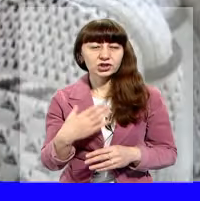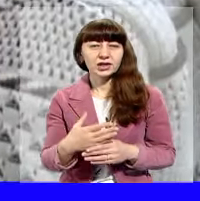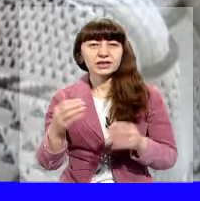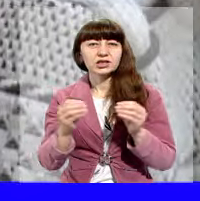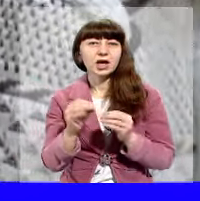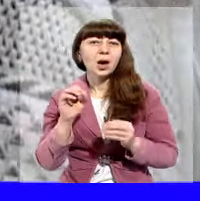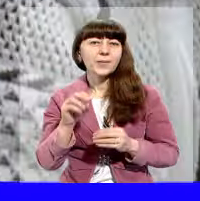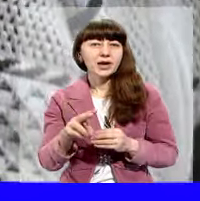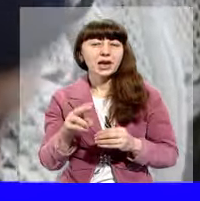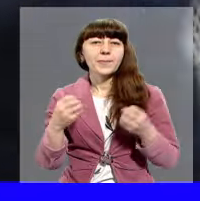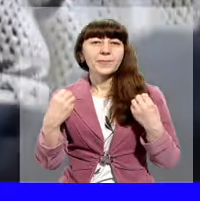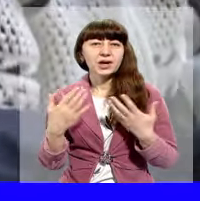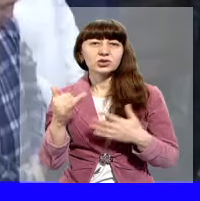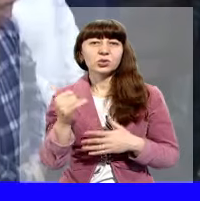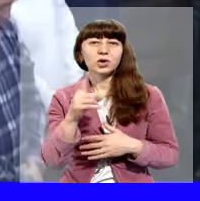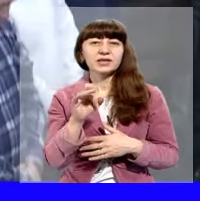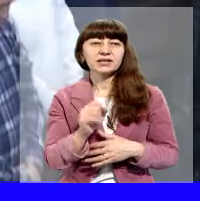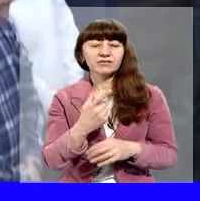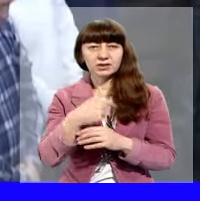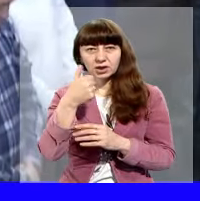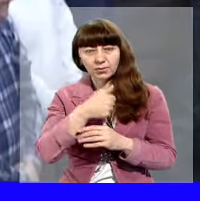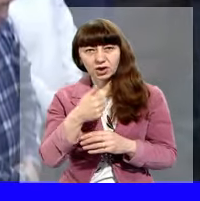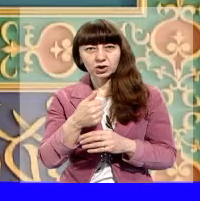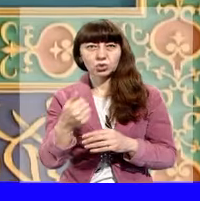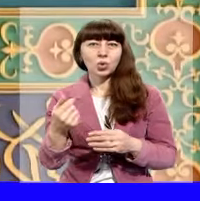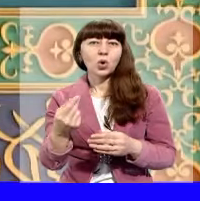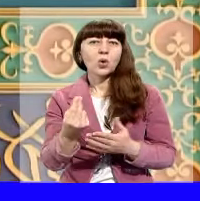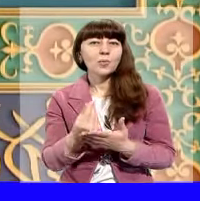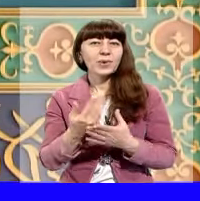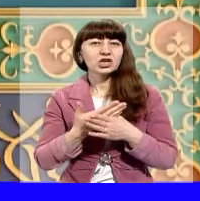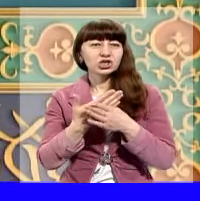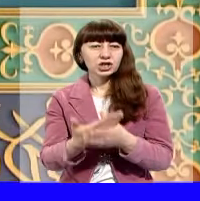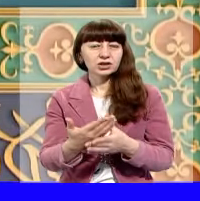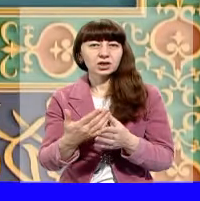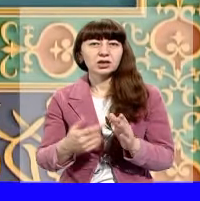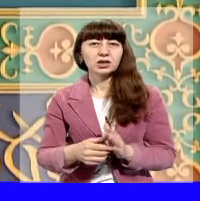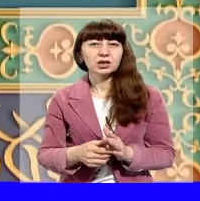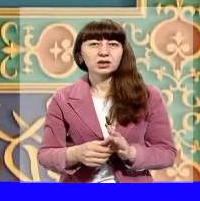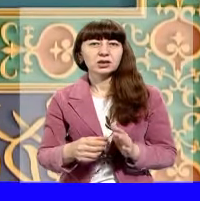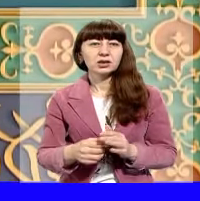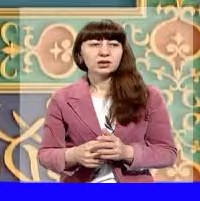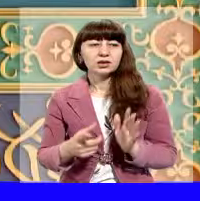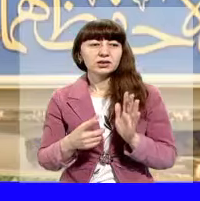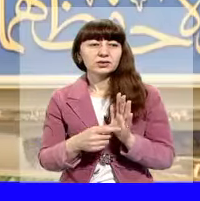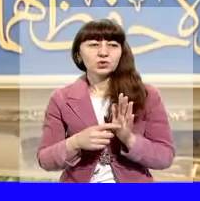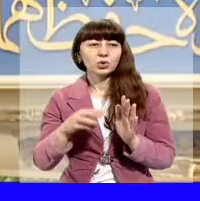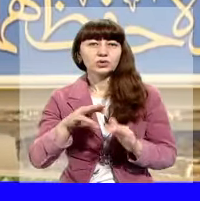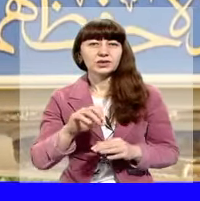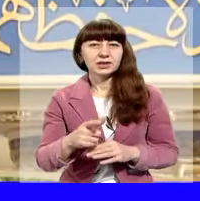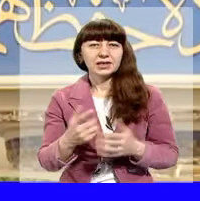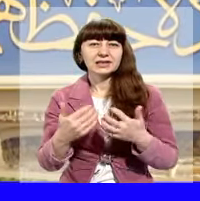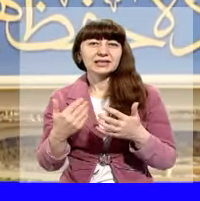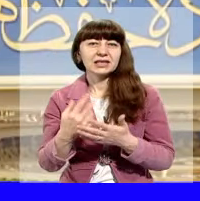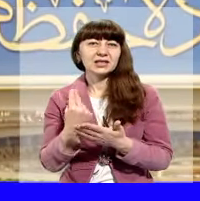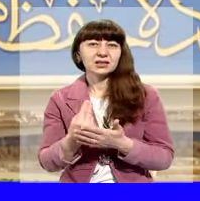садақа мөлшері 640 теңге. Қазақстан бойынша 2 келі ұнның орташа бағасымен есептелген. Бұдан бөлек уақыт белгеуінің